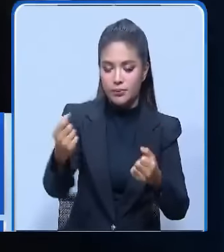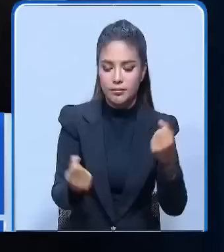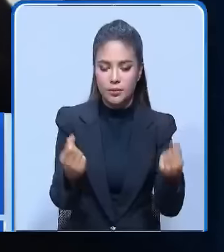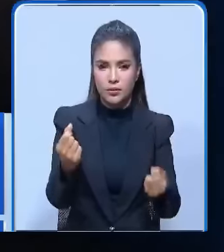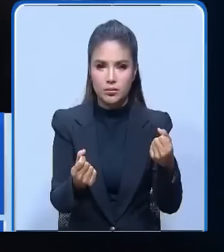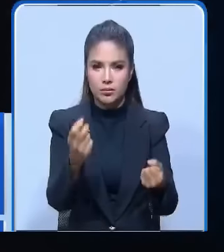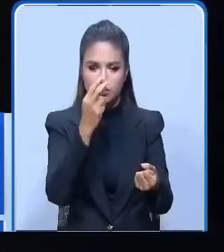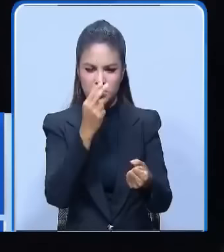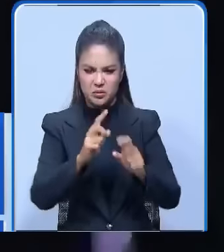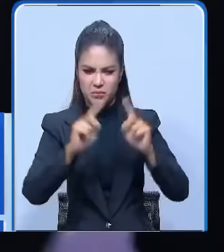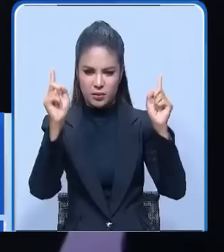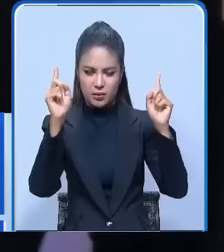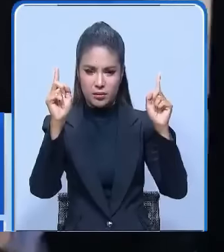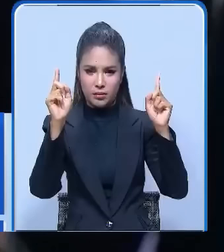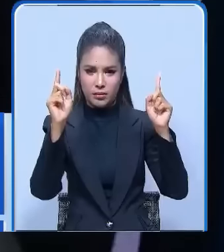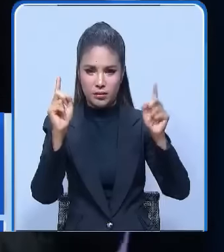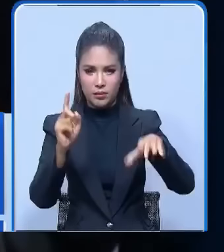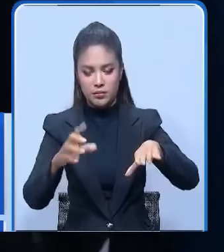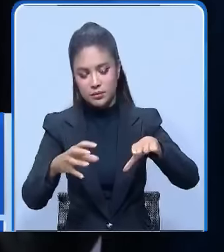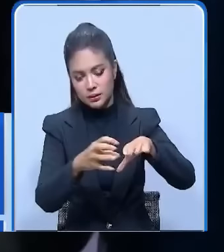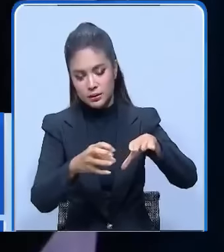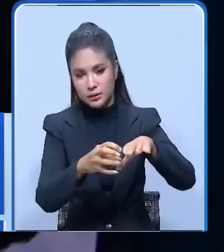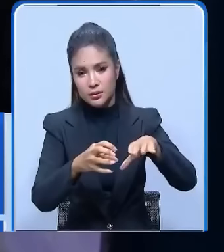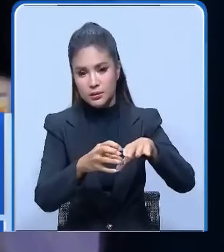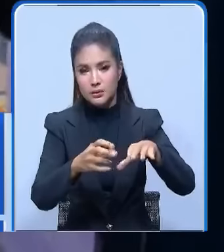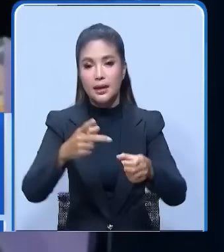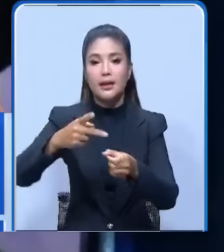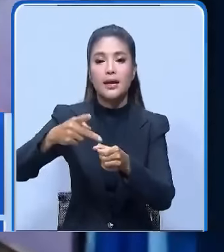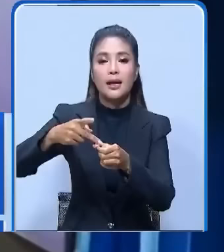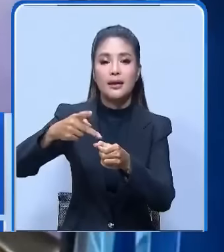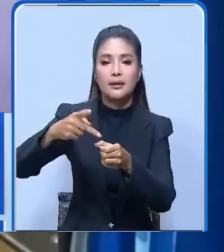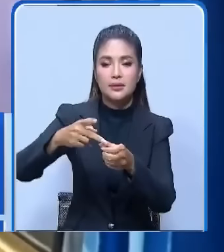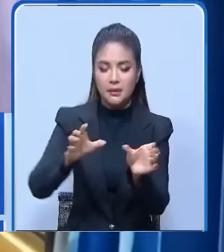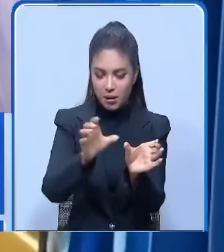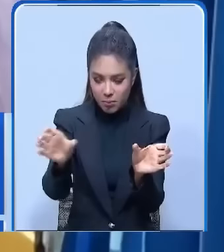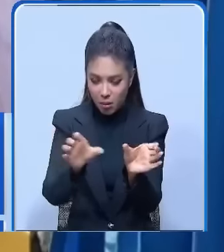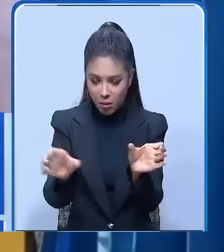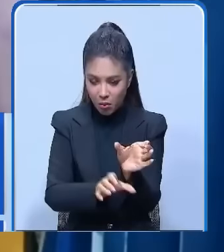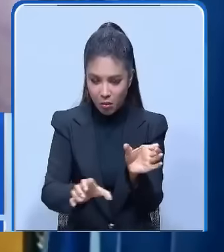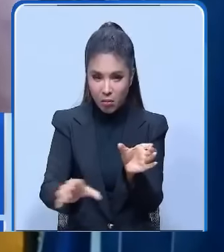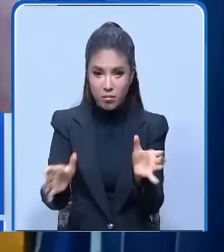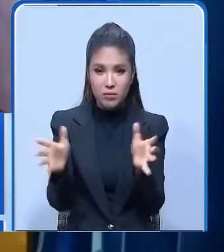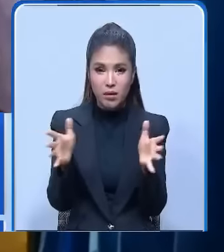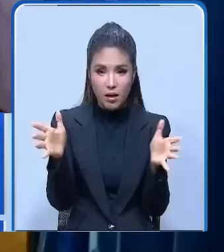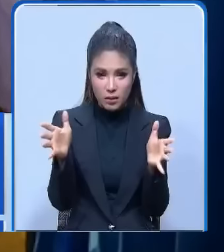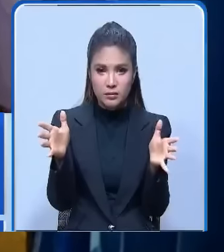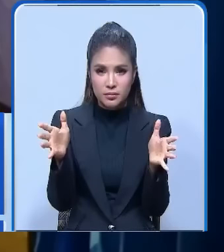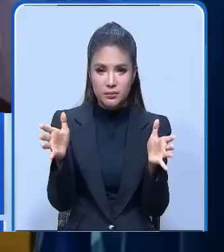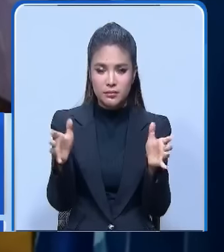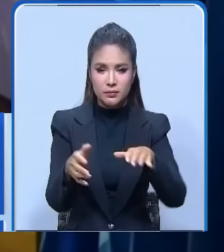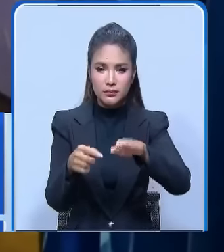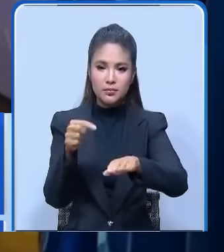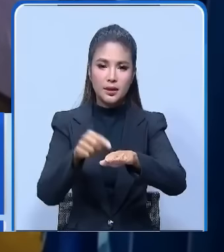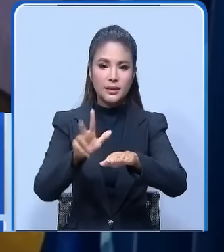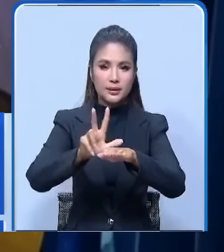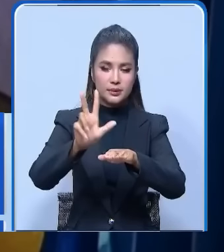กใจว่าทุกคันเนี่ยติดตั้งถัง NGV เกินกว่าที่แจ้งไว้ทั้งหมดค่ะโดยเฉพาะรถบัสหมายเลข3ประกอบการโดยน